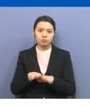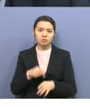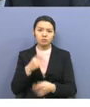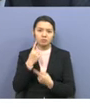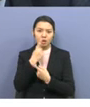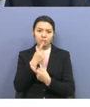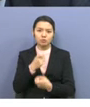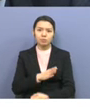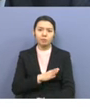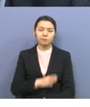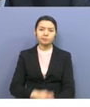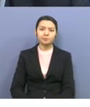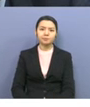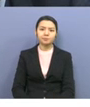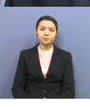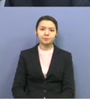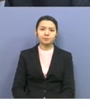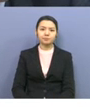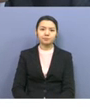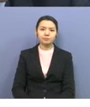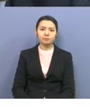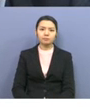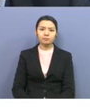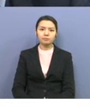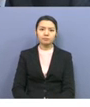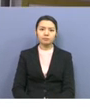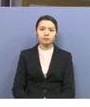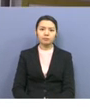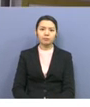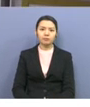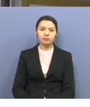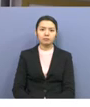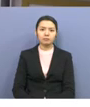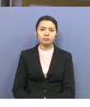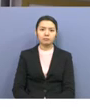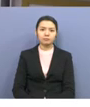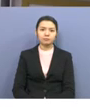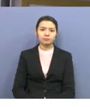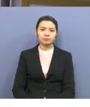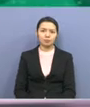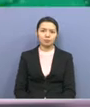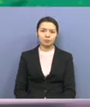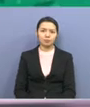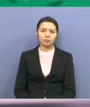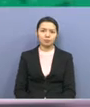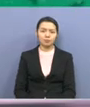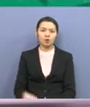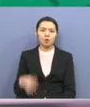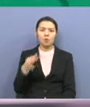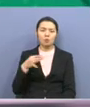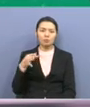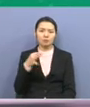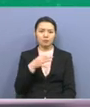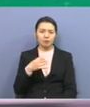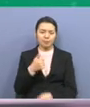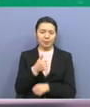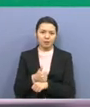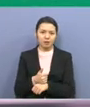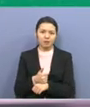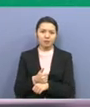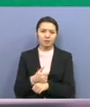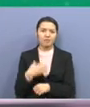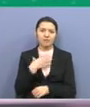керек. Айгүл Бекетқызы, Зарина Дисекеева, Бауыржан Смағұл, Алмас Сәдуақасов, Көкше ақпарат. Облыстық мәслихат жанындағы